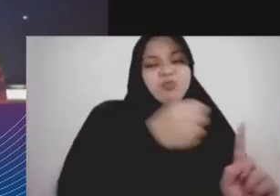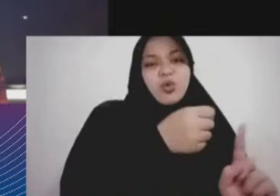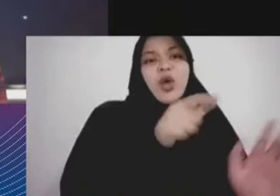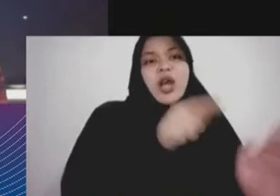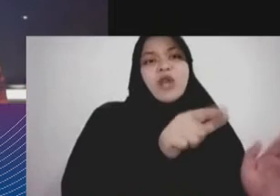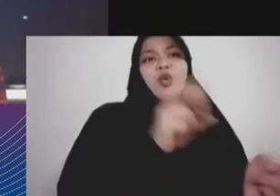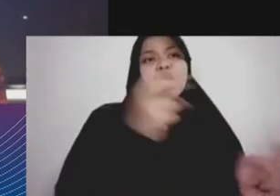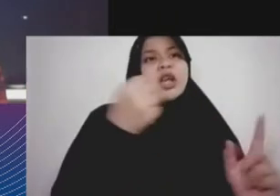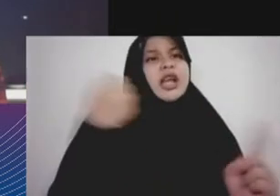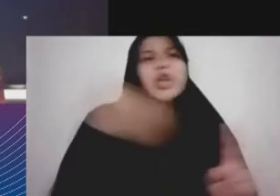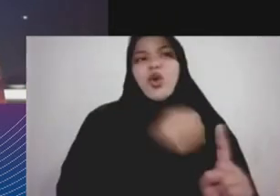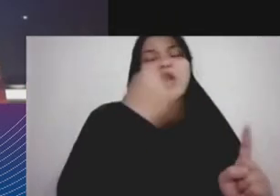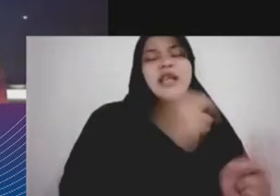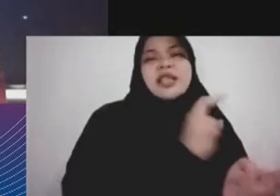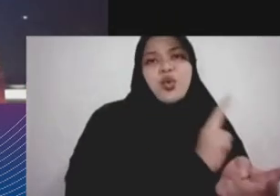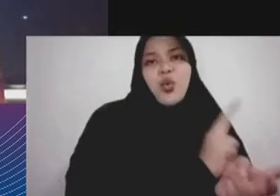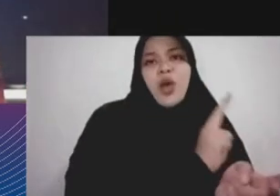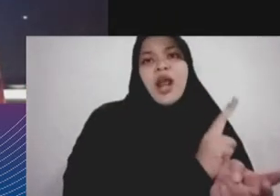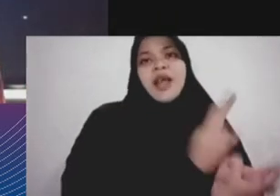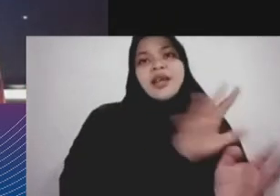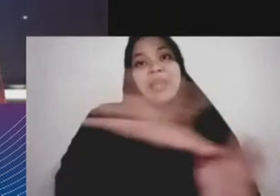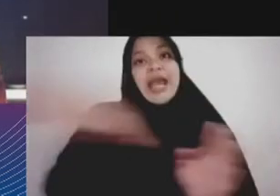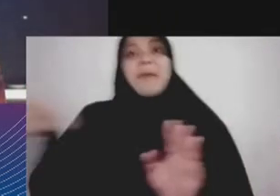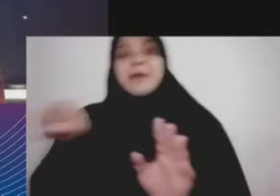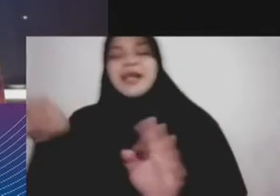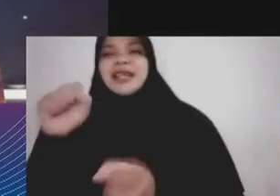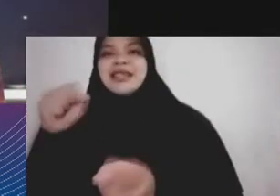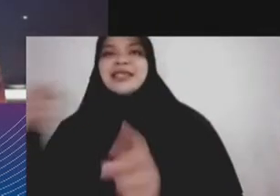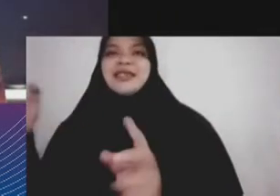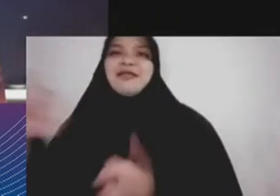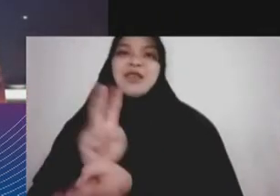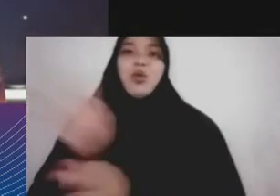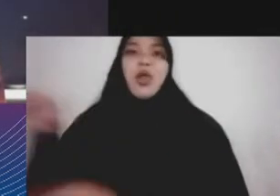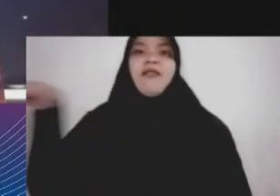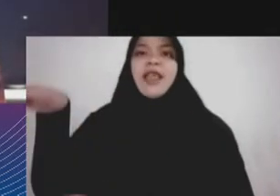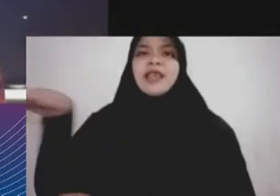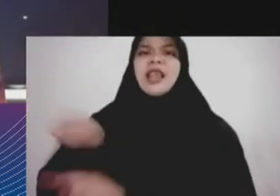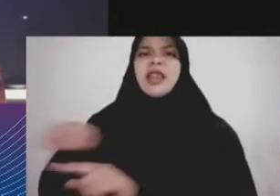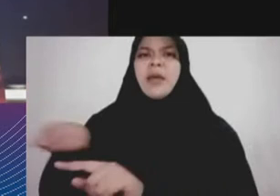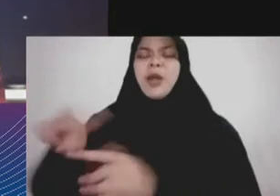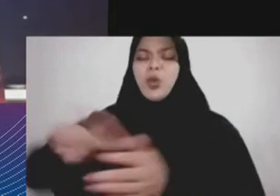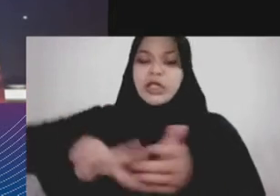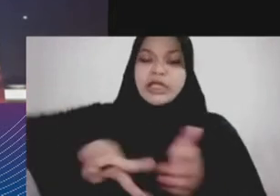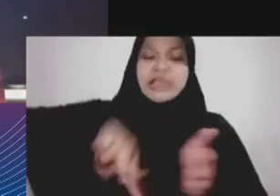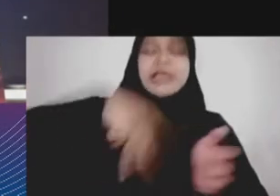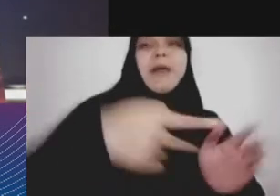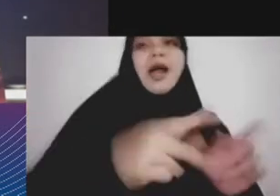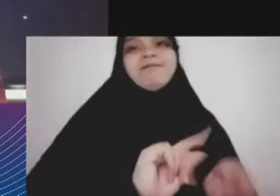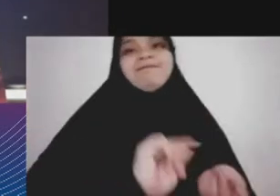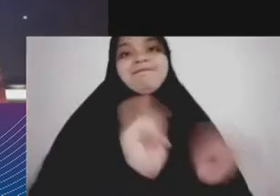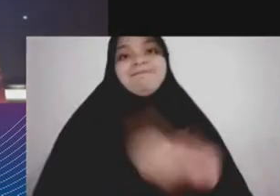sexual violence yang diadopsi dari sexual violence. Tapi ketika itu diterjemahkan